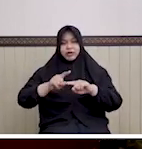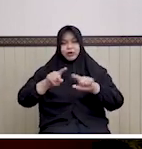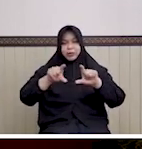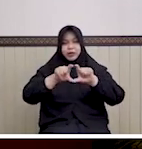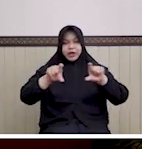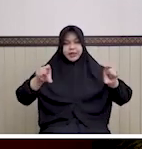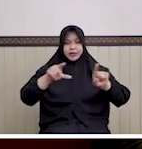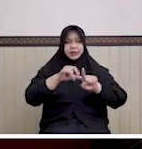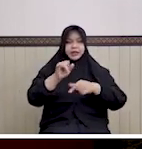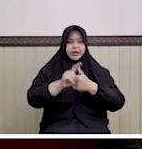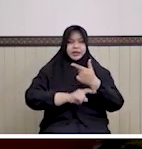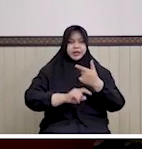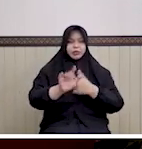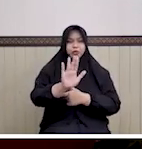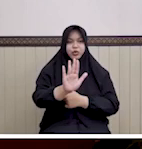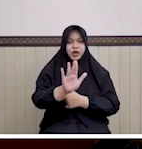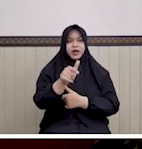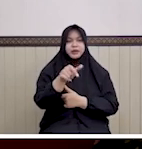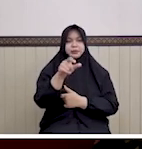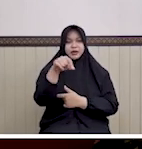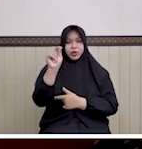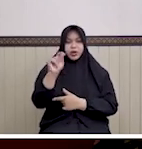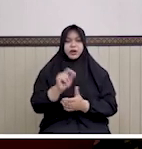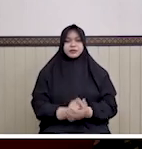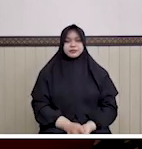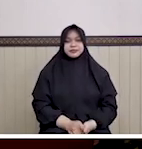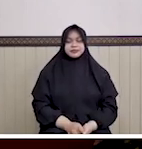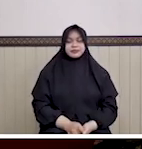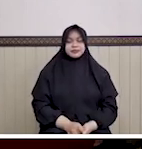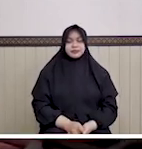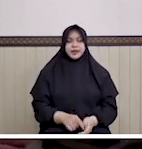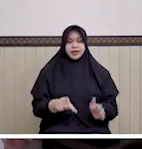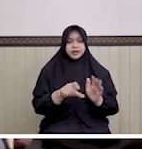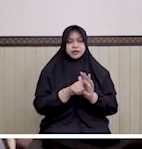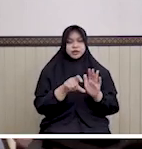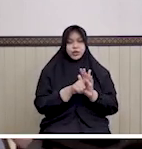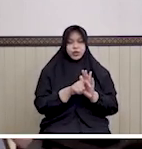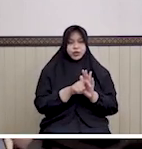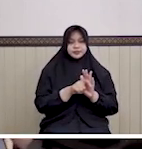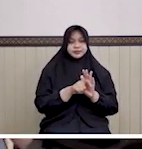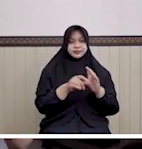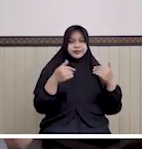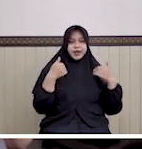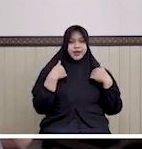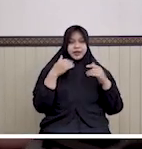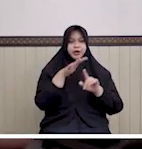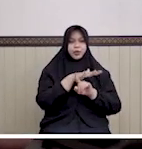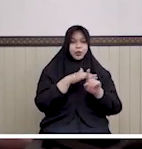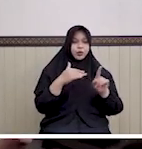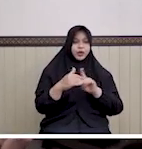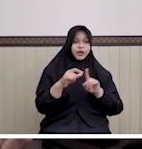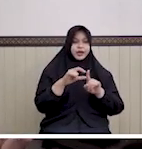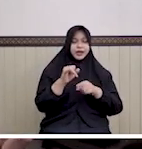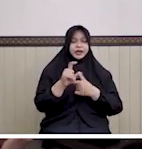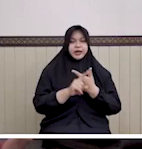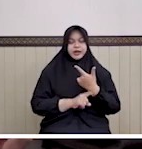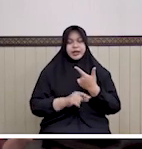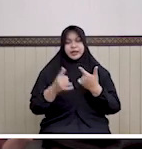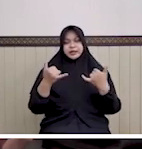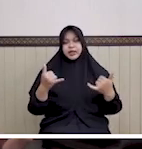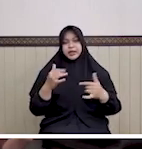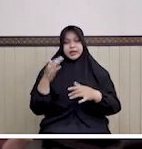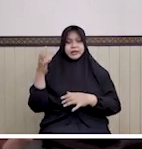bukan walaupun ktp-nya bukan Didik ya betul nah misalnya kalau ada warga deiye ke